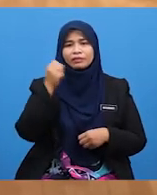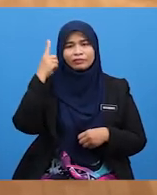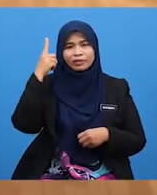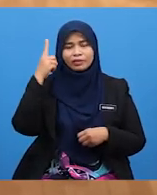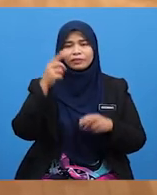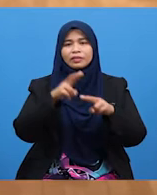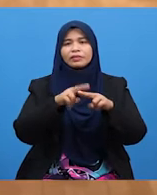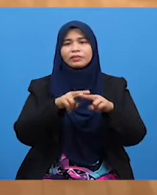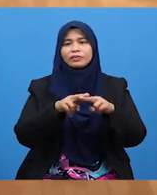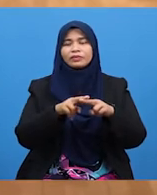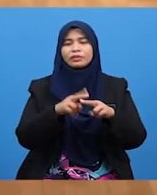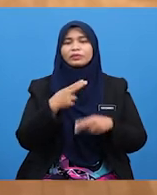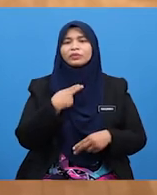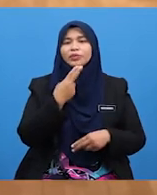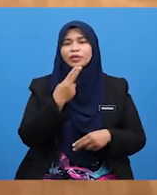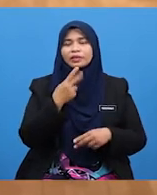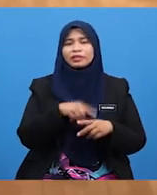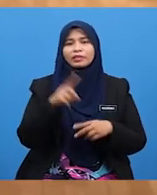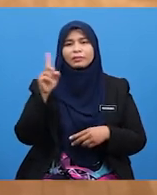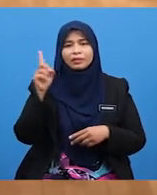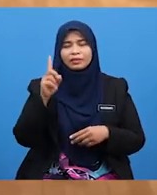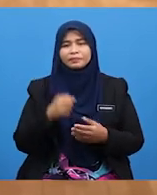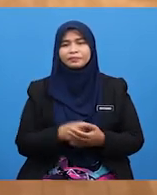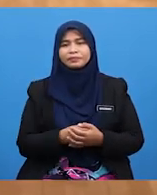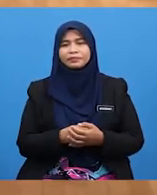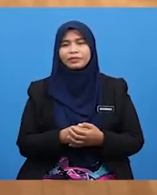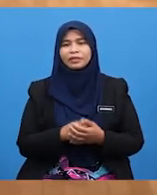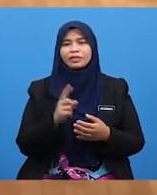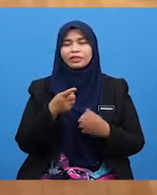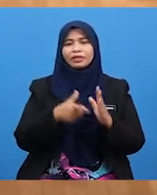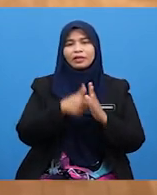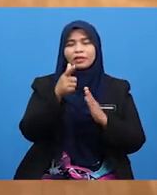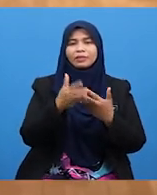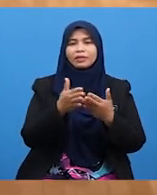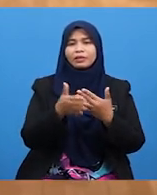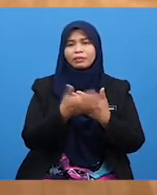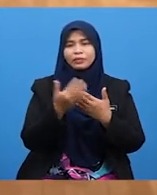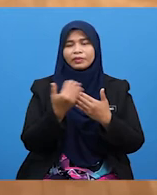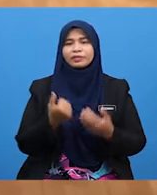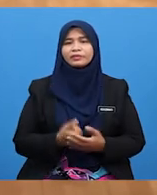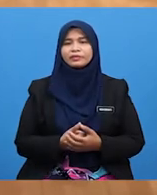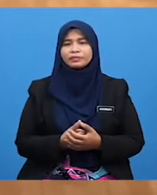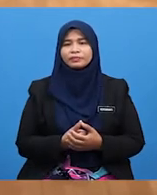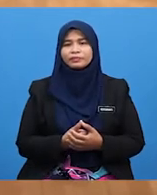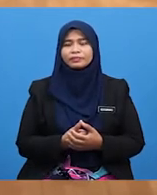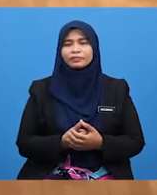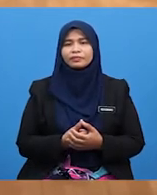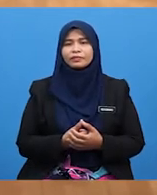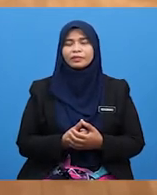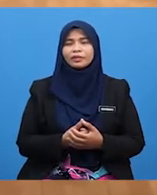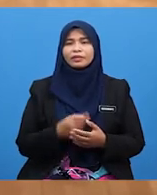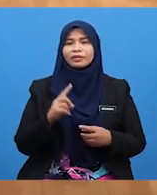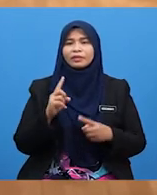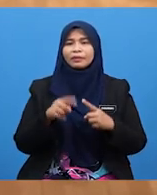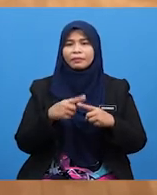memahami kedudukan suara kita di mana dan kita lebih mudah untuk mengaplikasikan dengan suara kita. Jadi bila kita